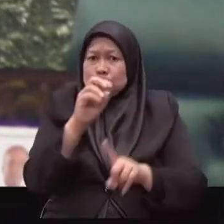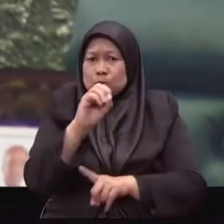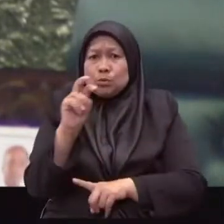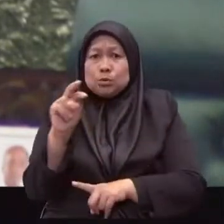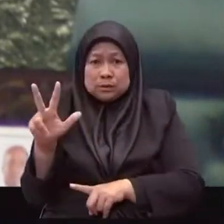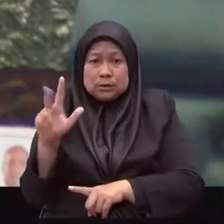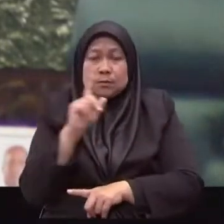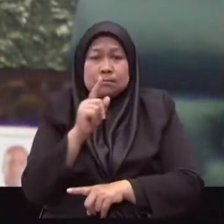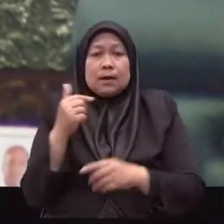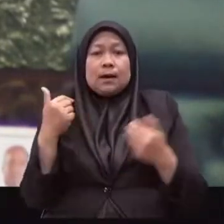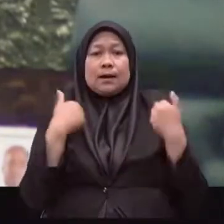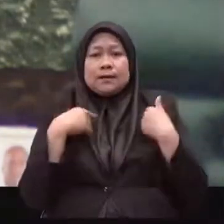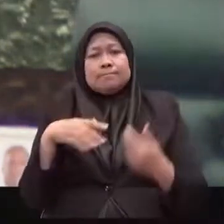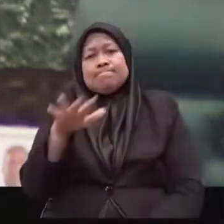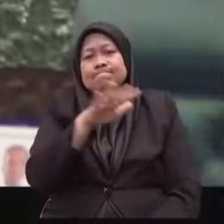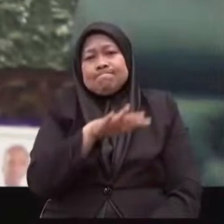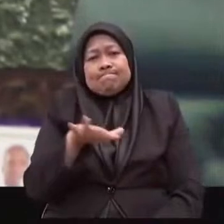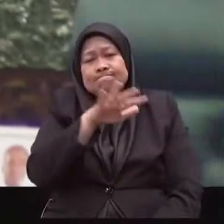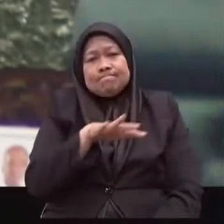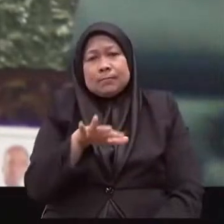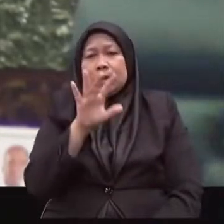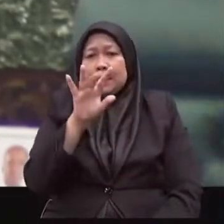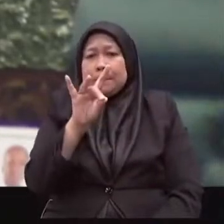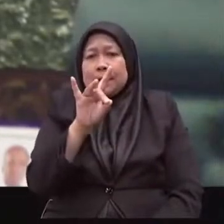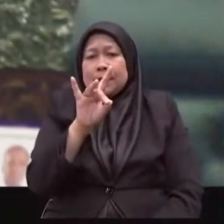kita memohon kepada melalui